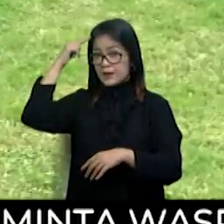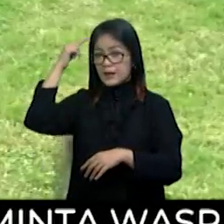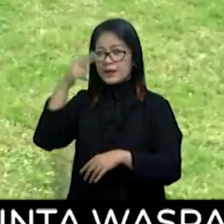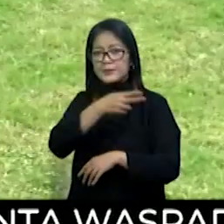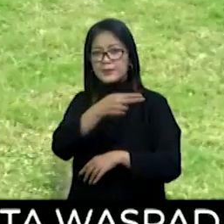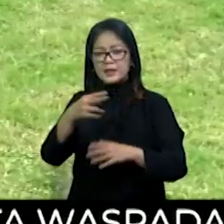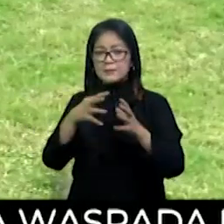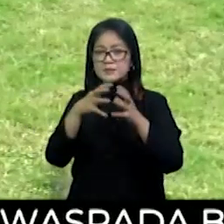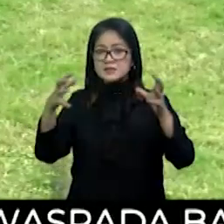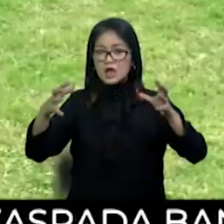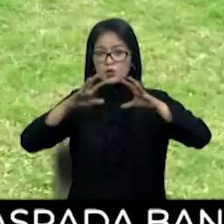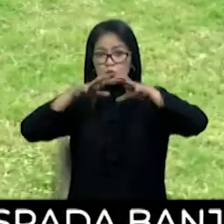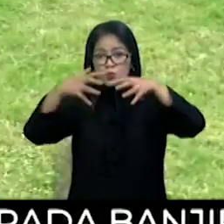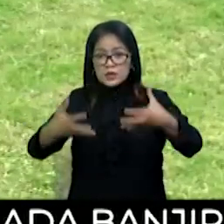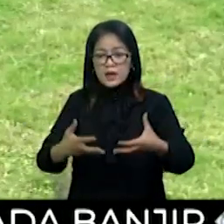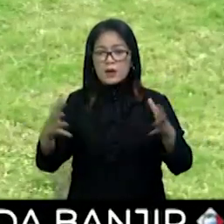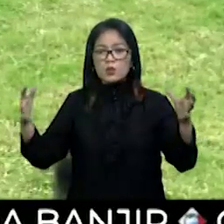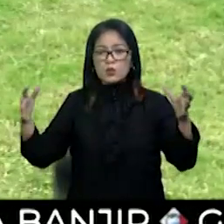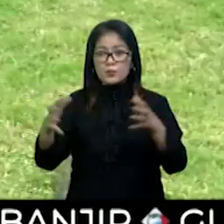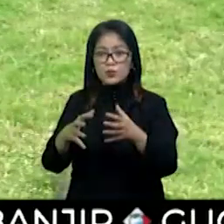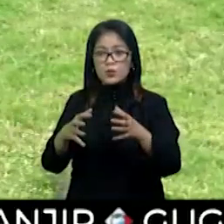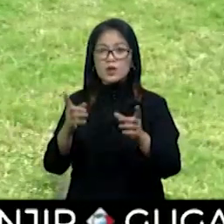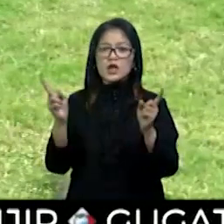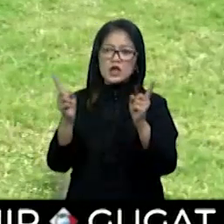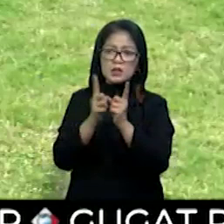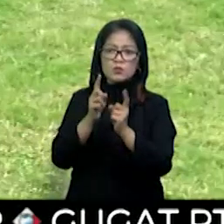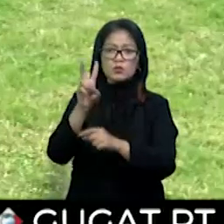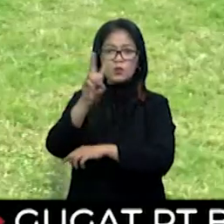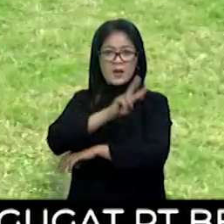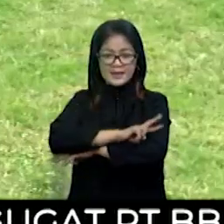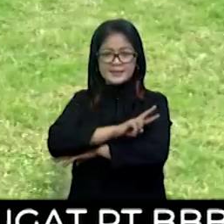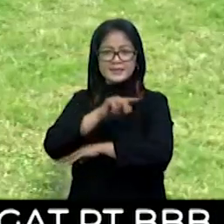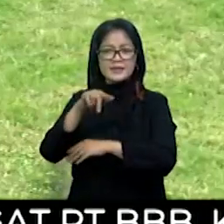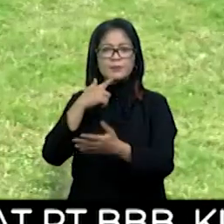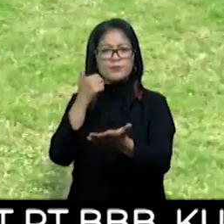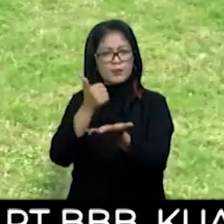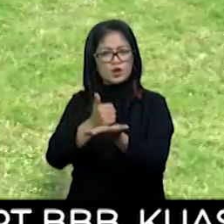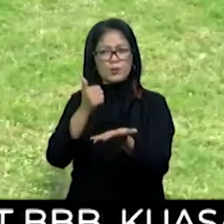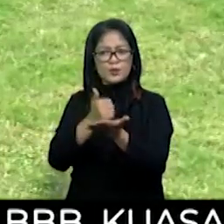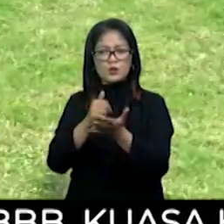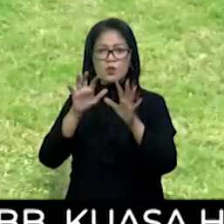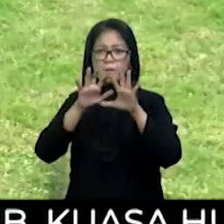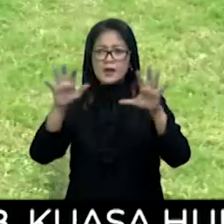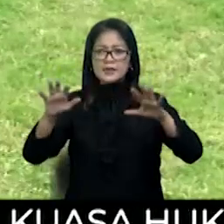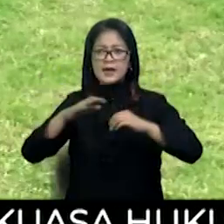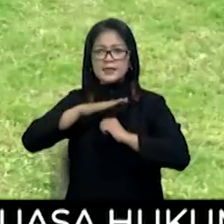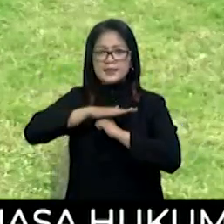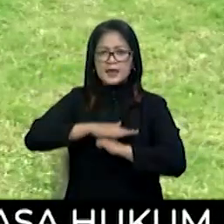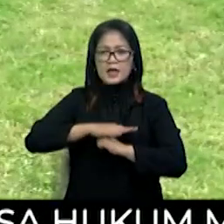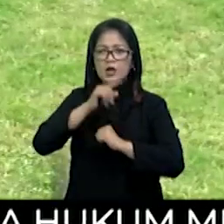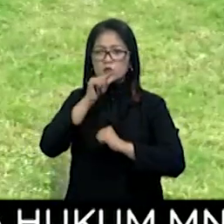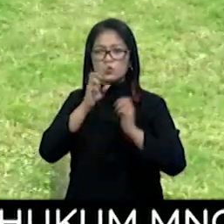di dunia merampungkan pertemuan mereka selama dua hari ini mereka benar-benar di bawah banyak tekanan untuk menyelesaikan berbagai